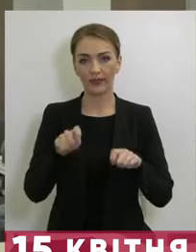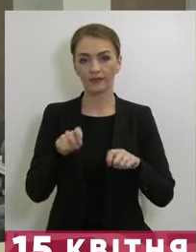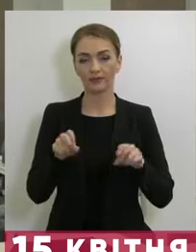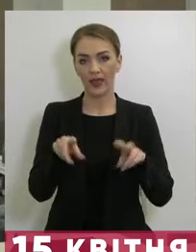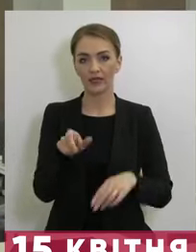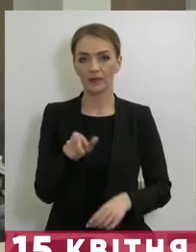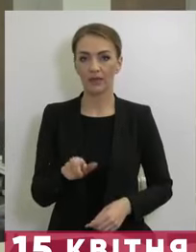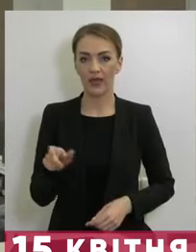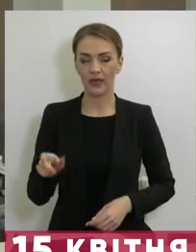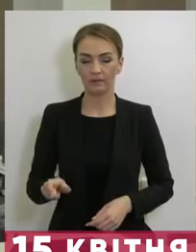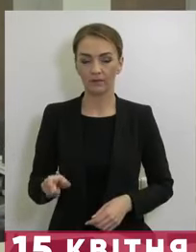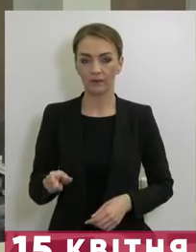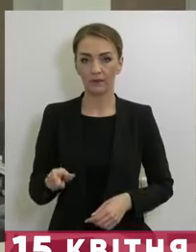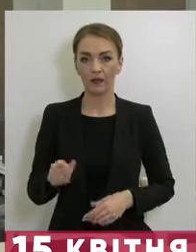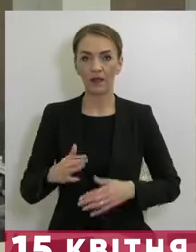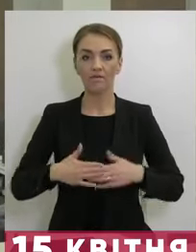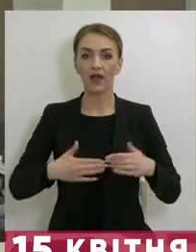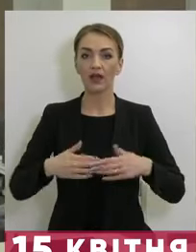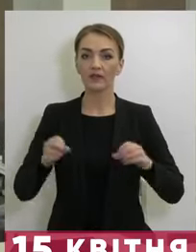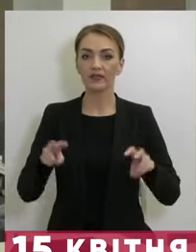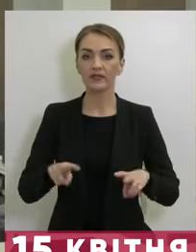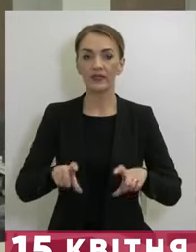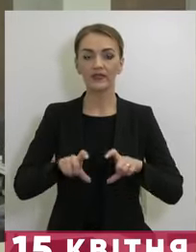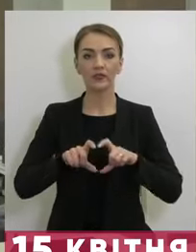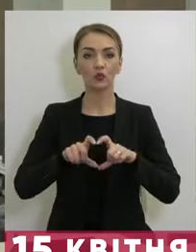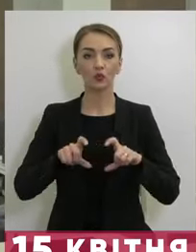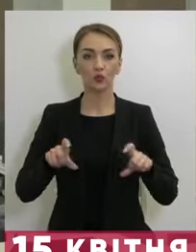експертів. Фахівців